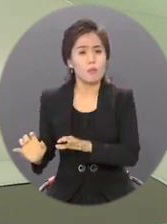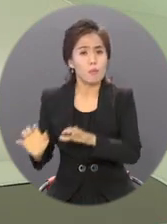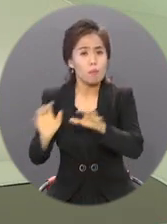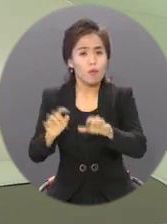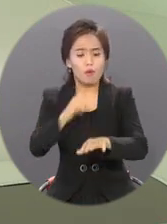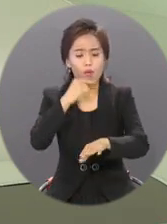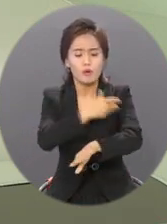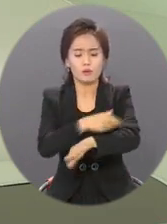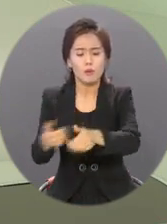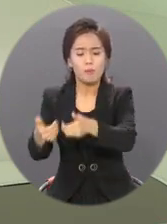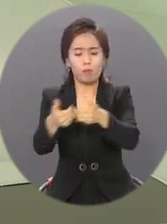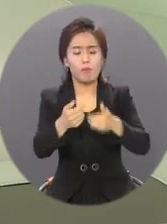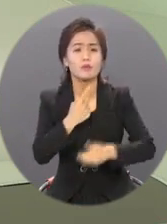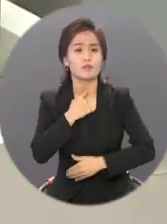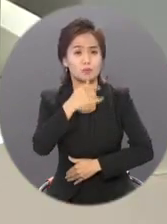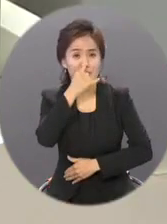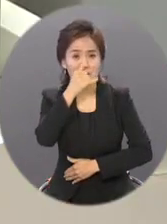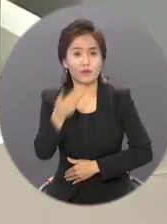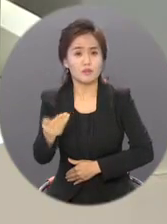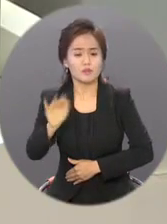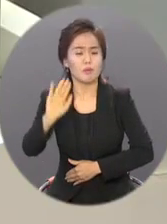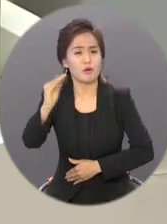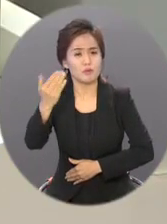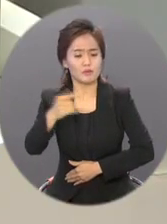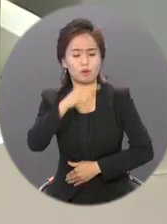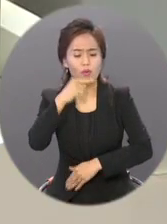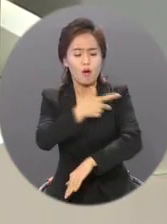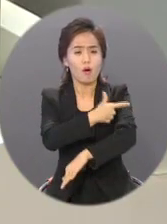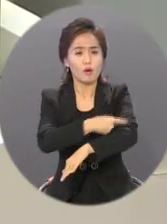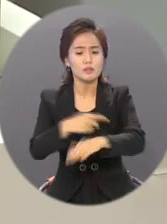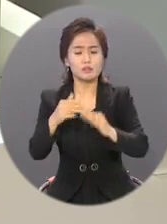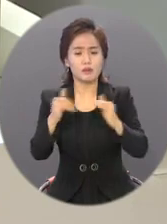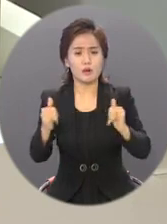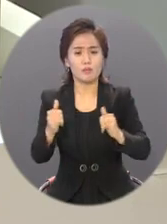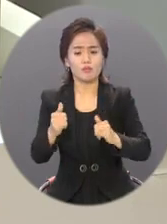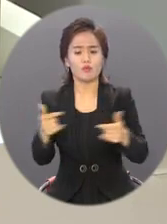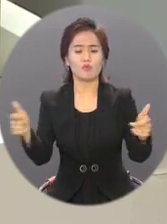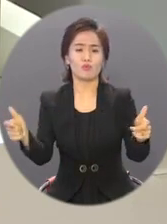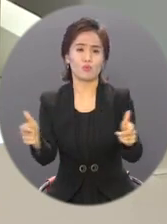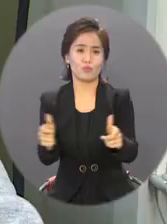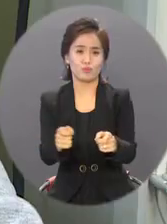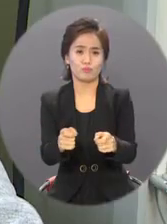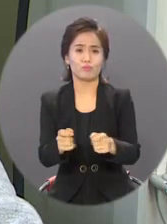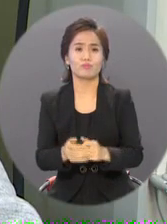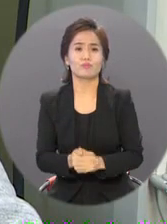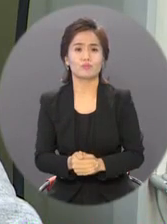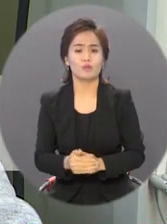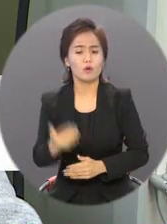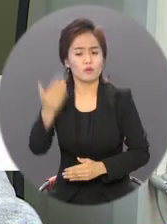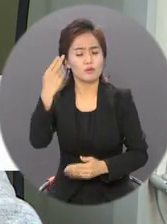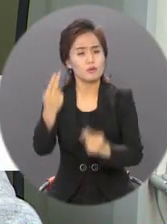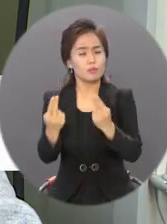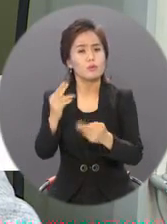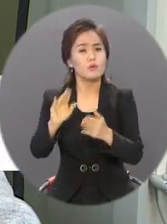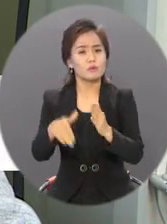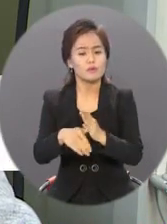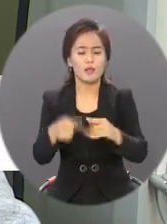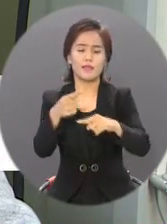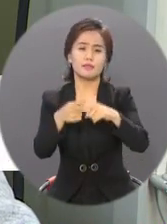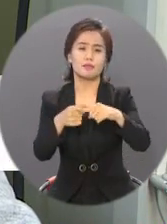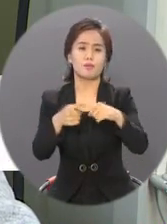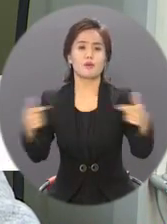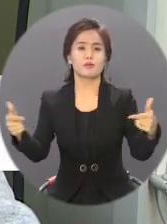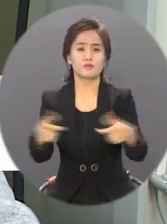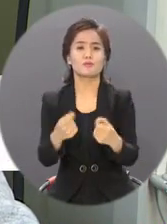헌혈의집 2분 빈 적도 있었지만 최근 들어 헌혈 작아 눈에 띄게 줄었습니다 전에 비해서 안 절반